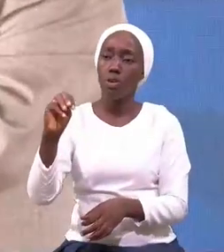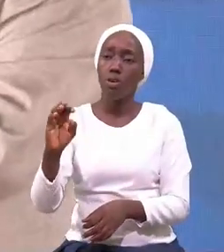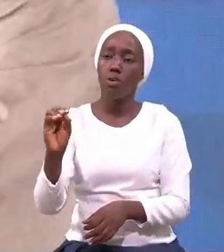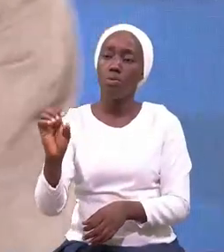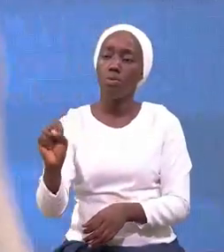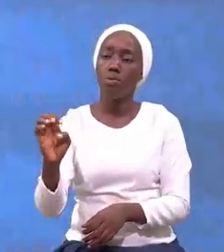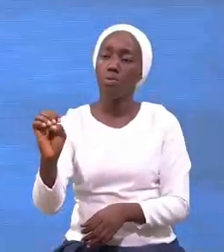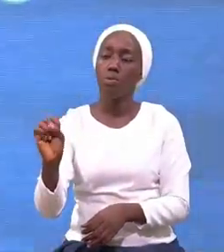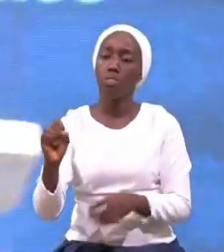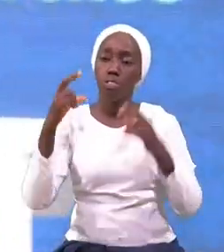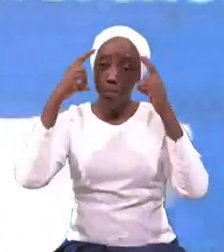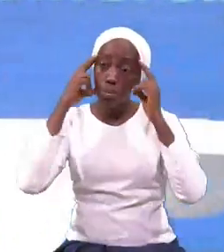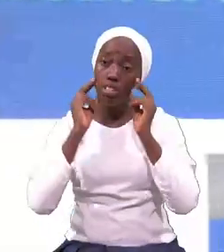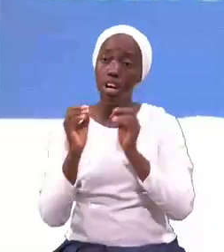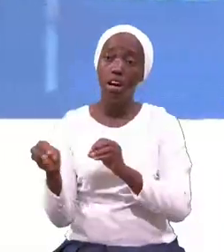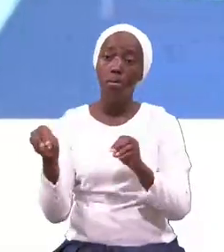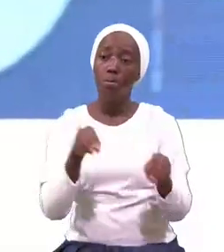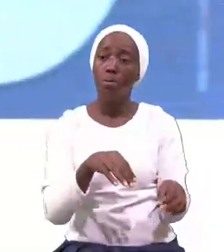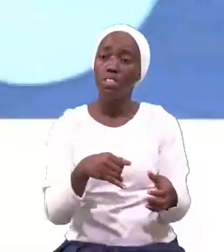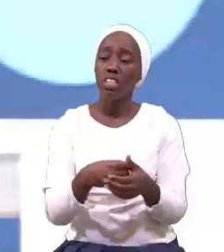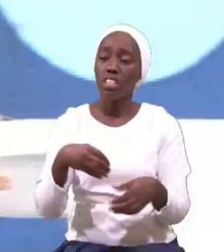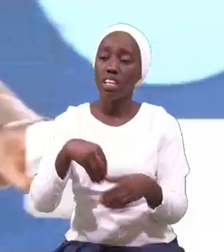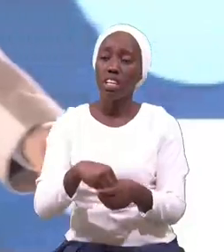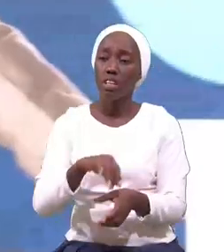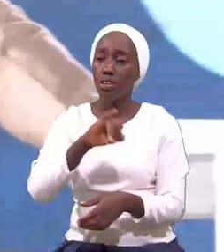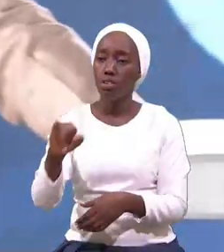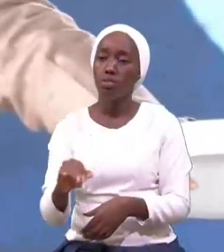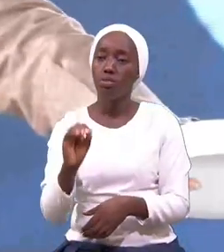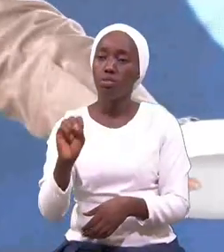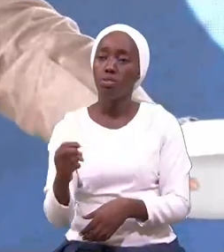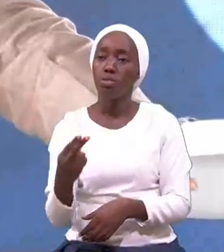Et Dieu a pris l'esprit qui était sur Moïse et l'a mis en Josué.